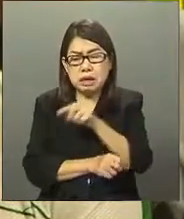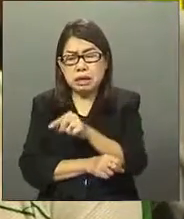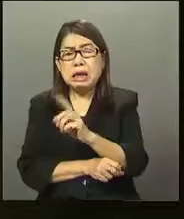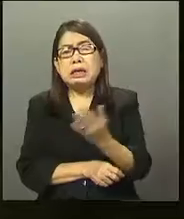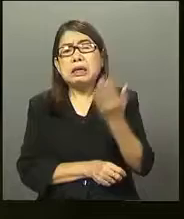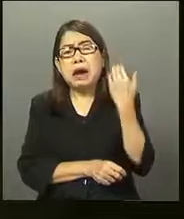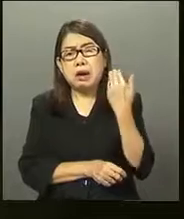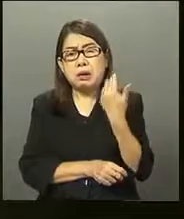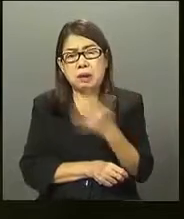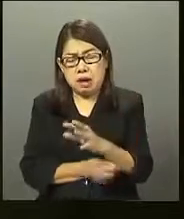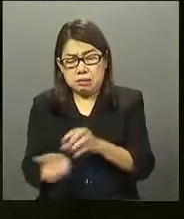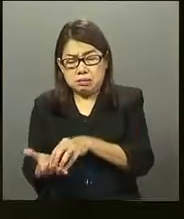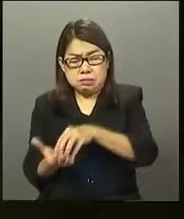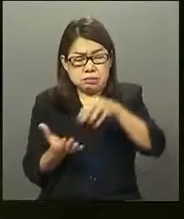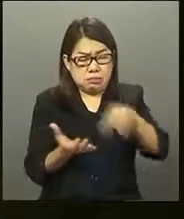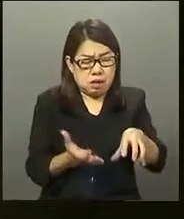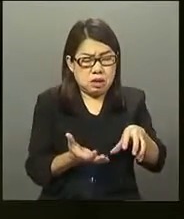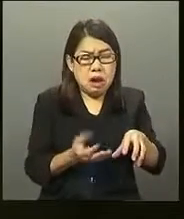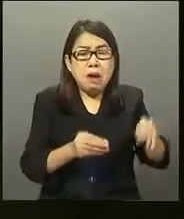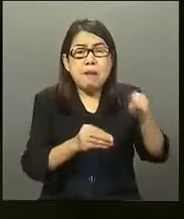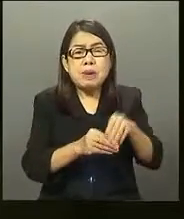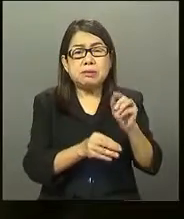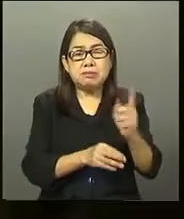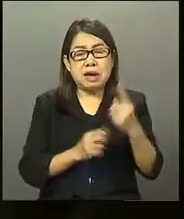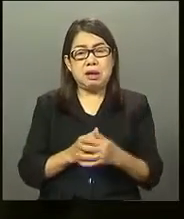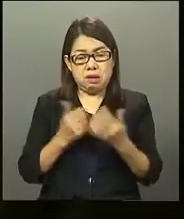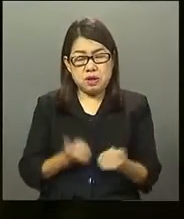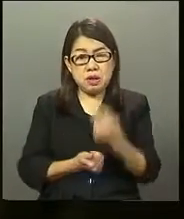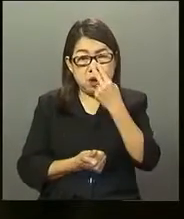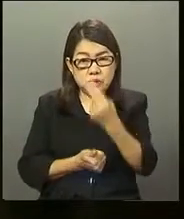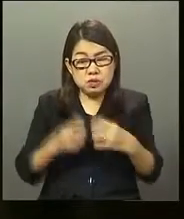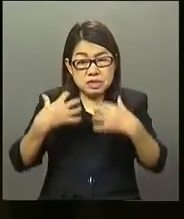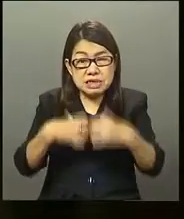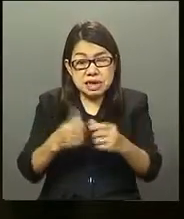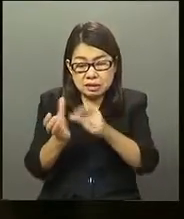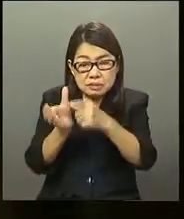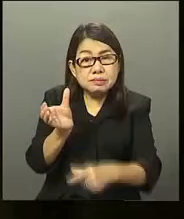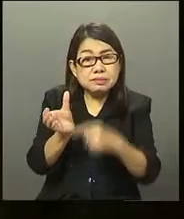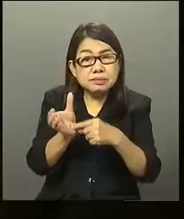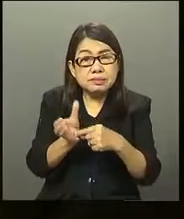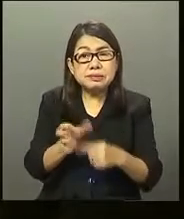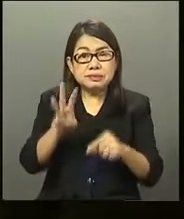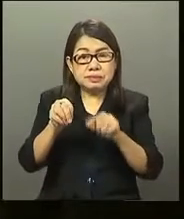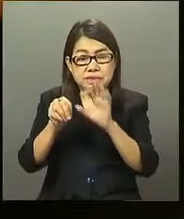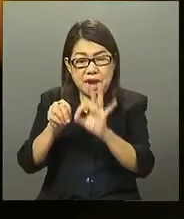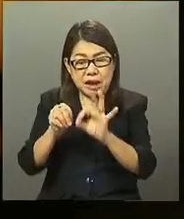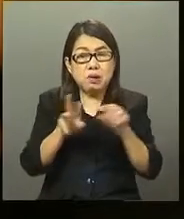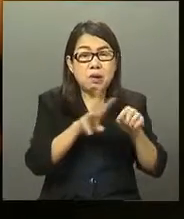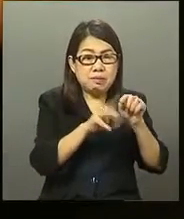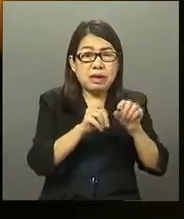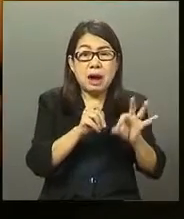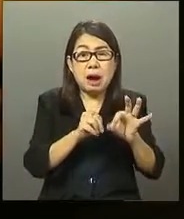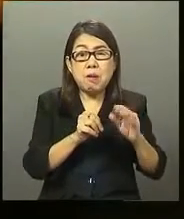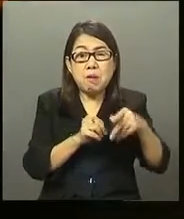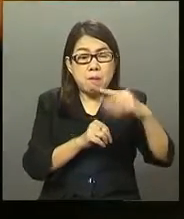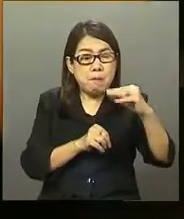ามาพัฒนา การทดสอบประสิทธิภาพของหัวเว่ยรุ่นเมท9และเมท9 Pro โดยบริษัทหัวเว่ยน